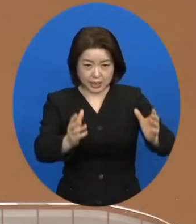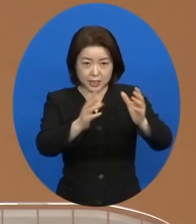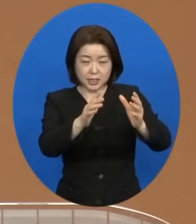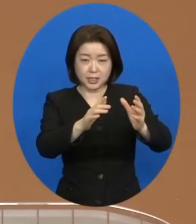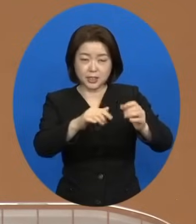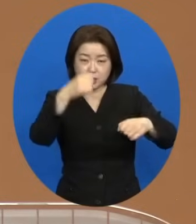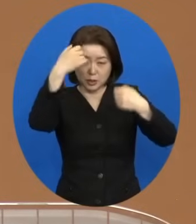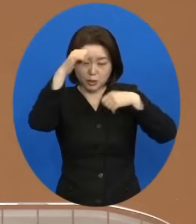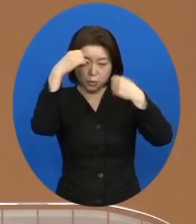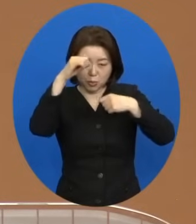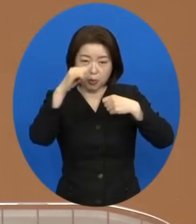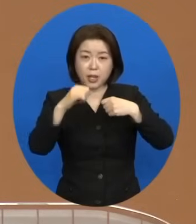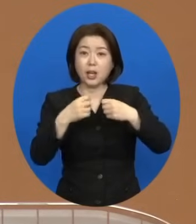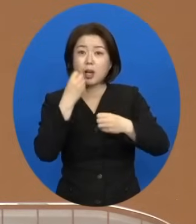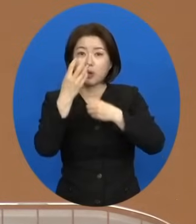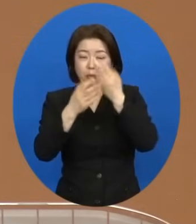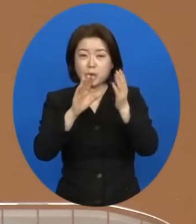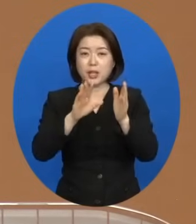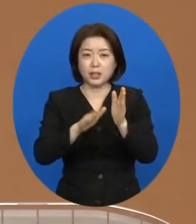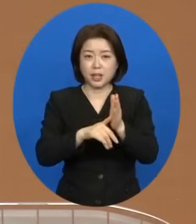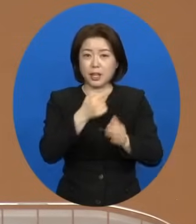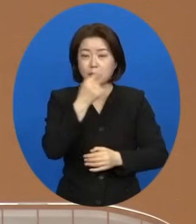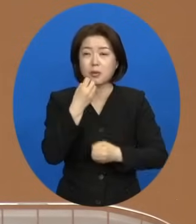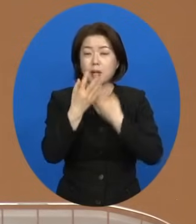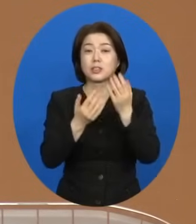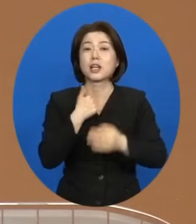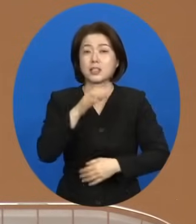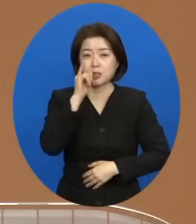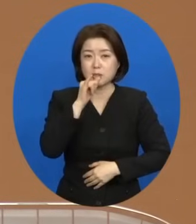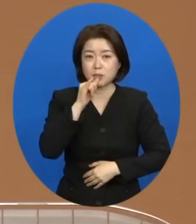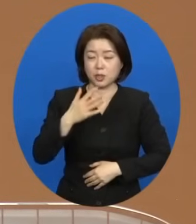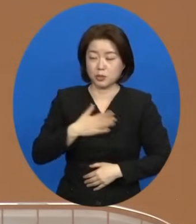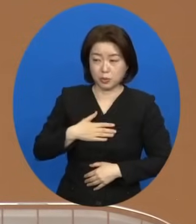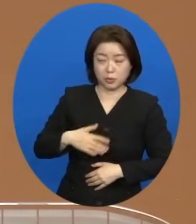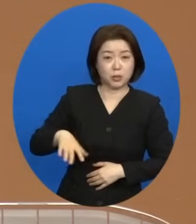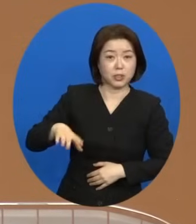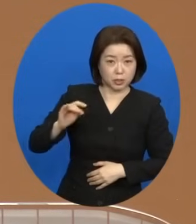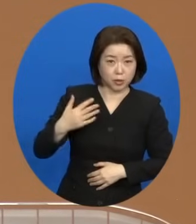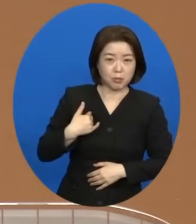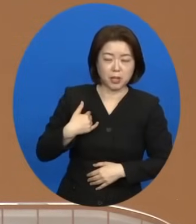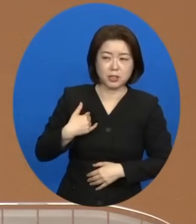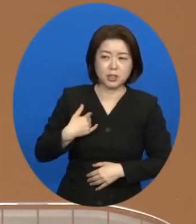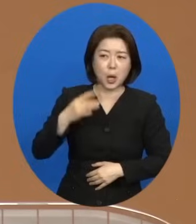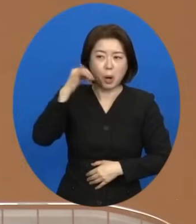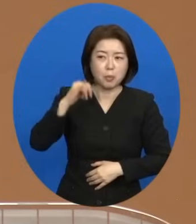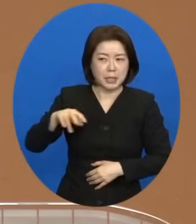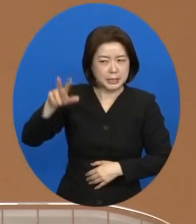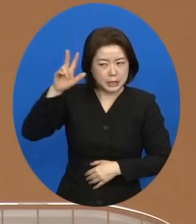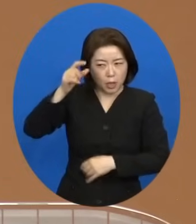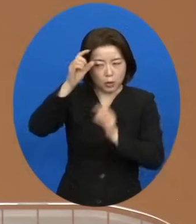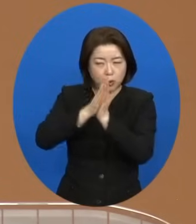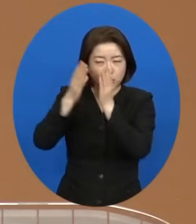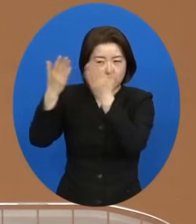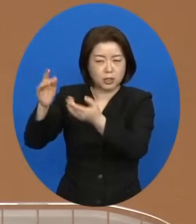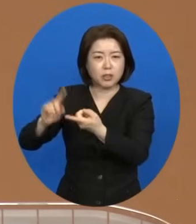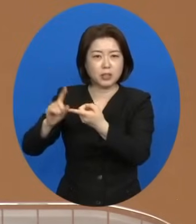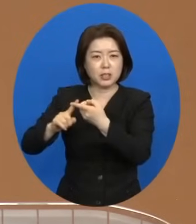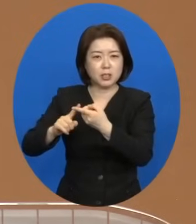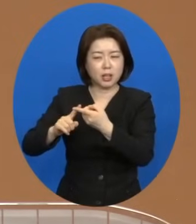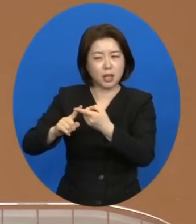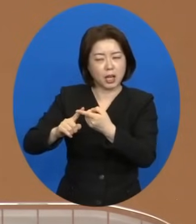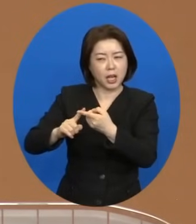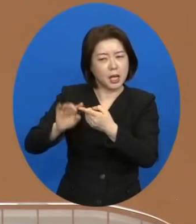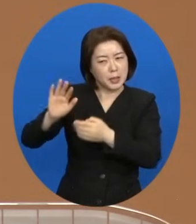고백 간증을 했었는데 저도 최근에 알았어요 하나님이 그 어머니가 그렇게 서원 기도를 했었다 는 것을 아 그래서